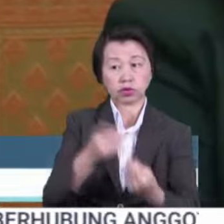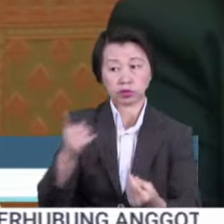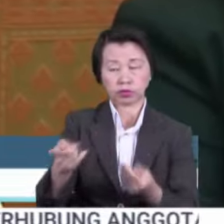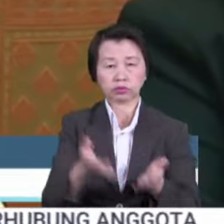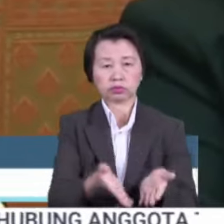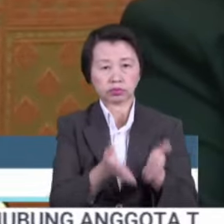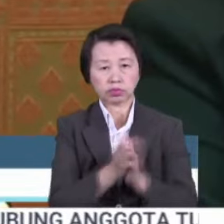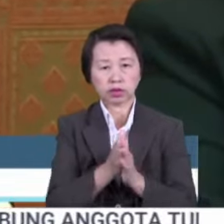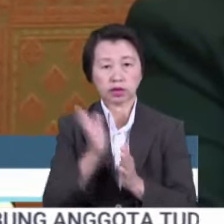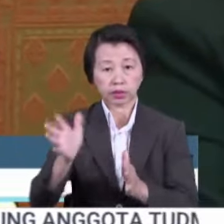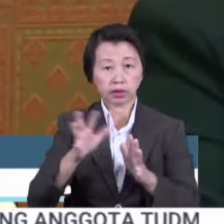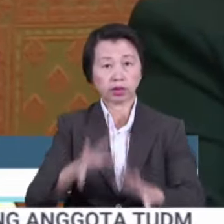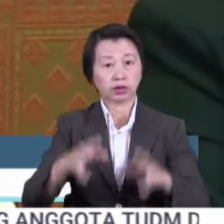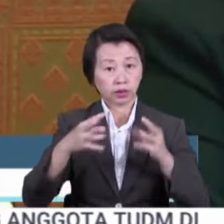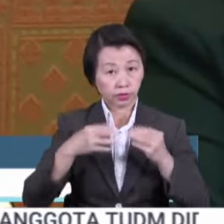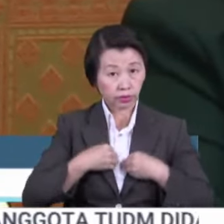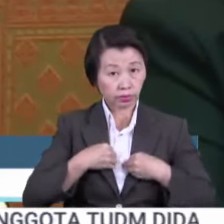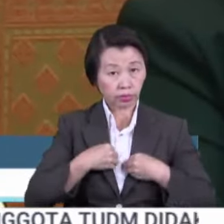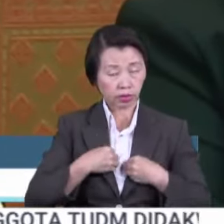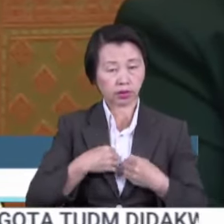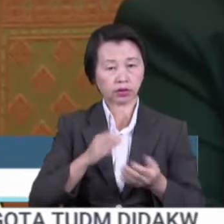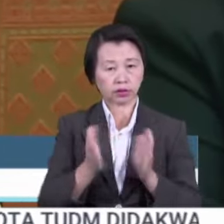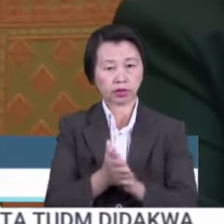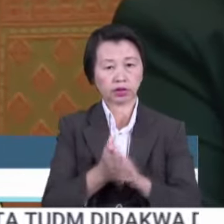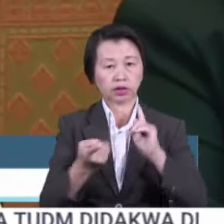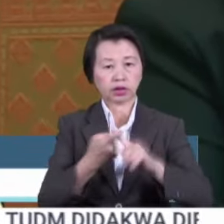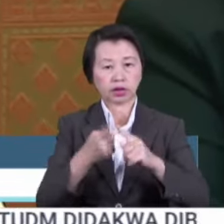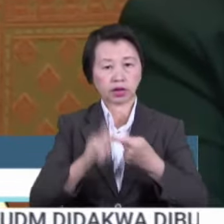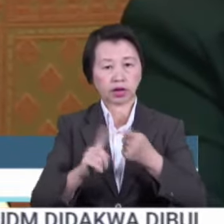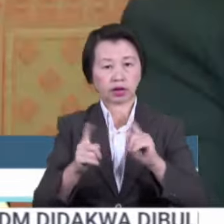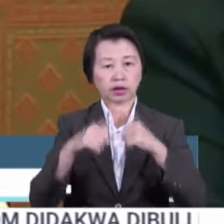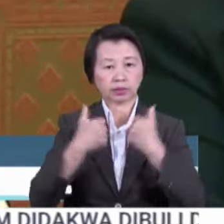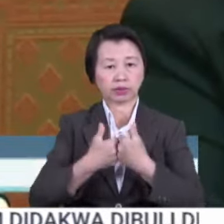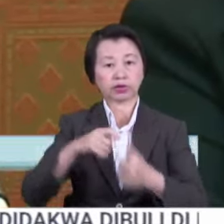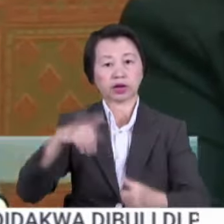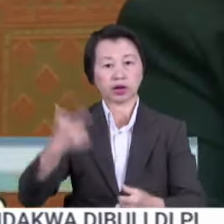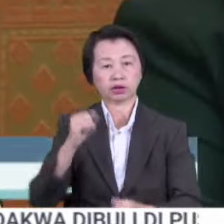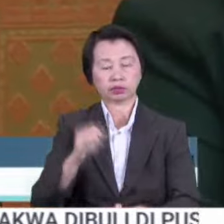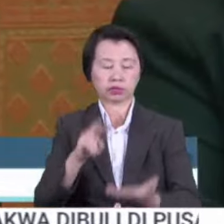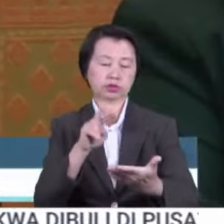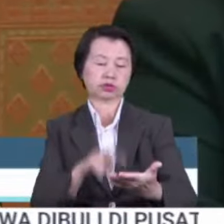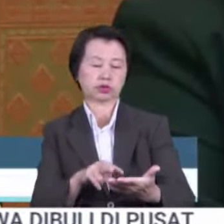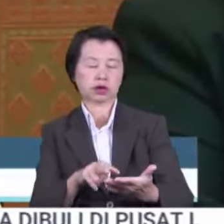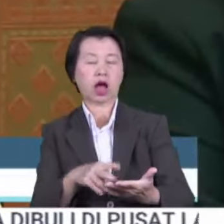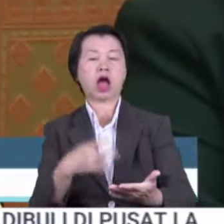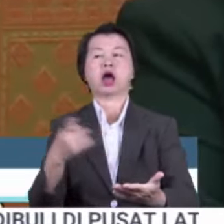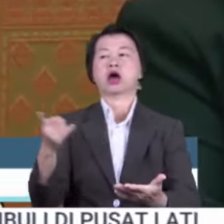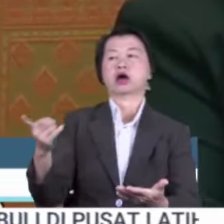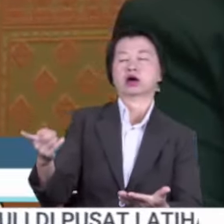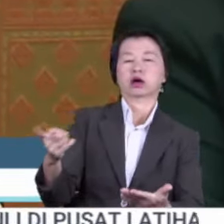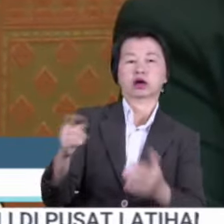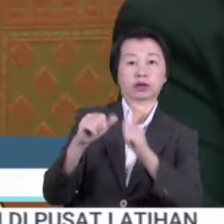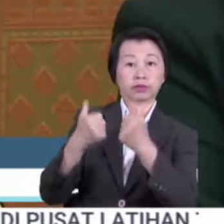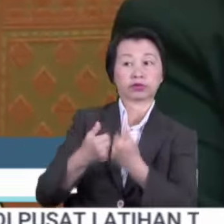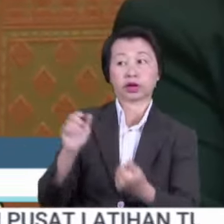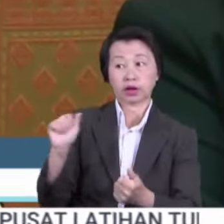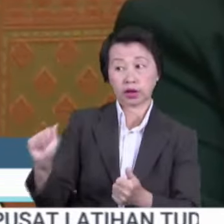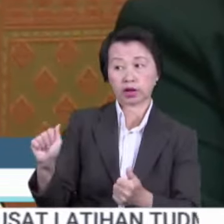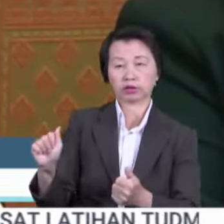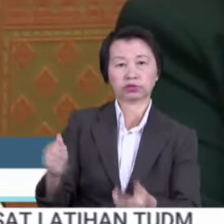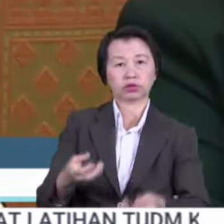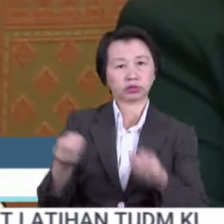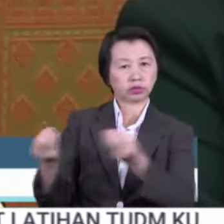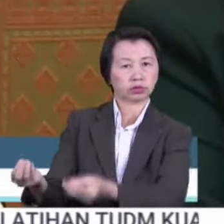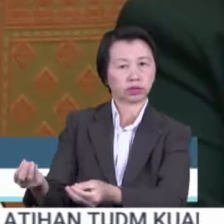diterima oleh Michael supaya kawan-kawan persatuan lain juga boleh tengok Aa sebenarnya persatuan E ini telah mendapat